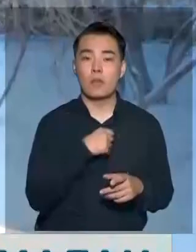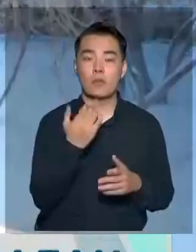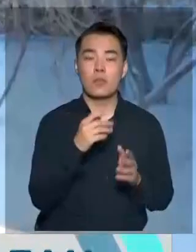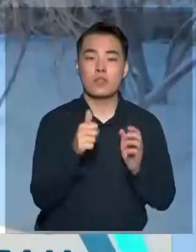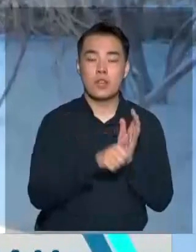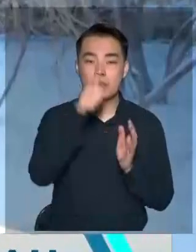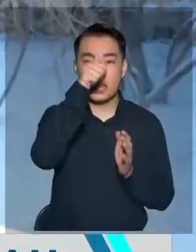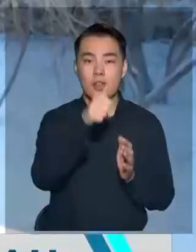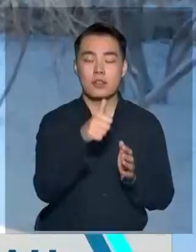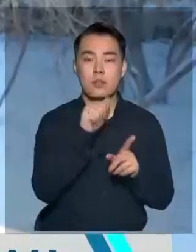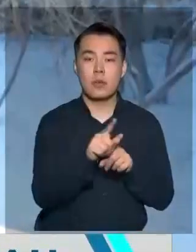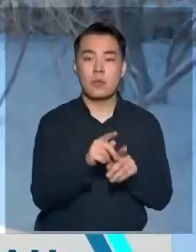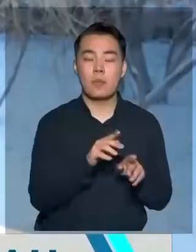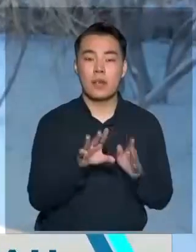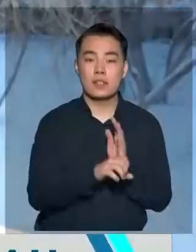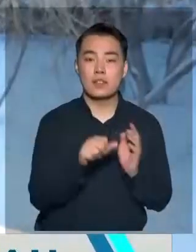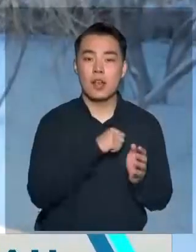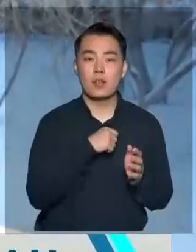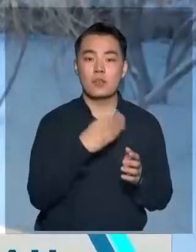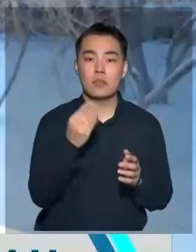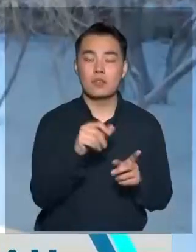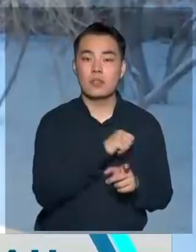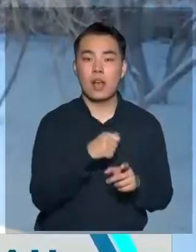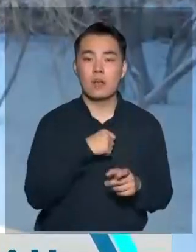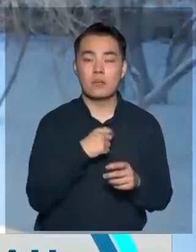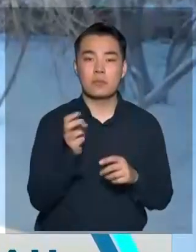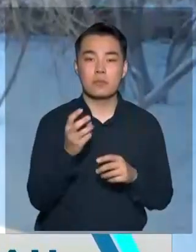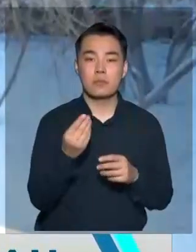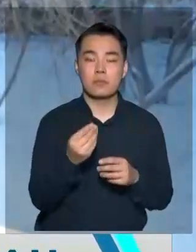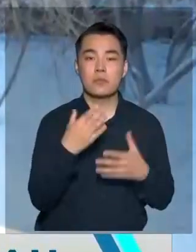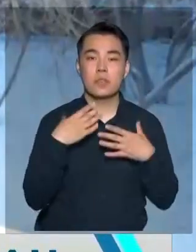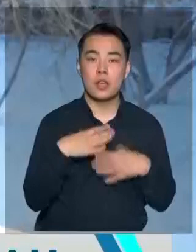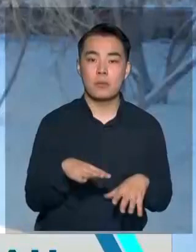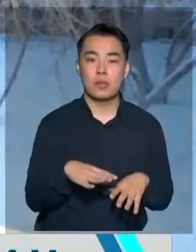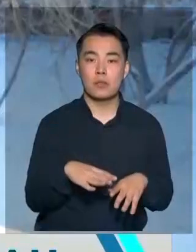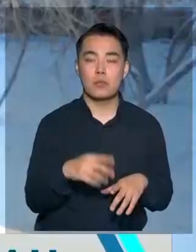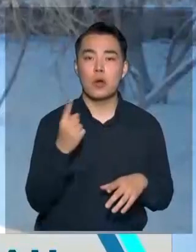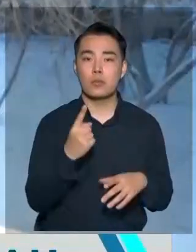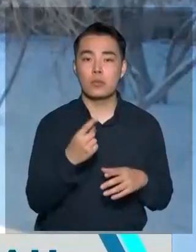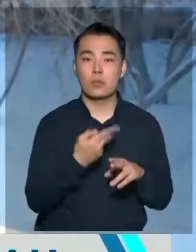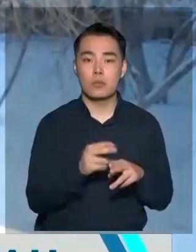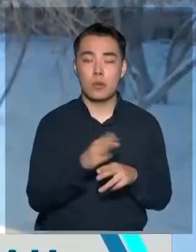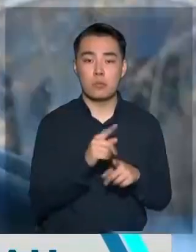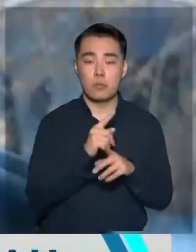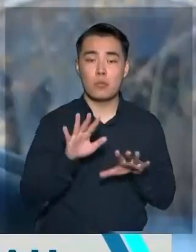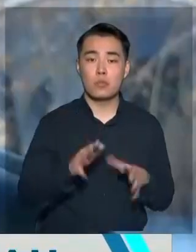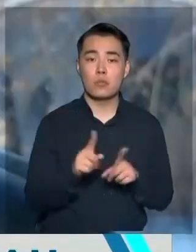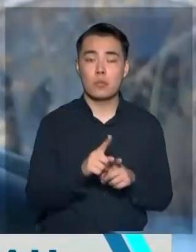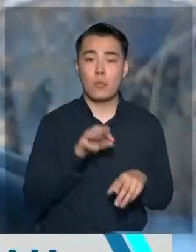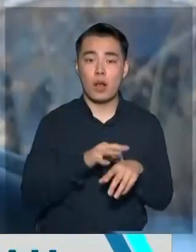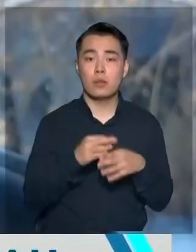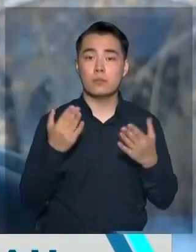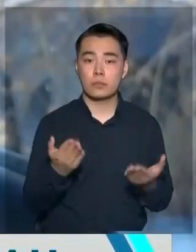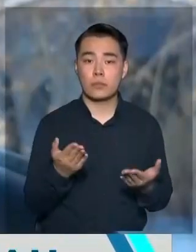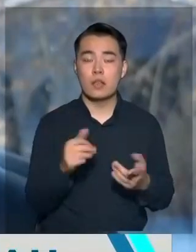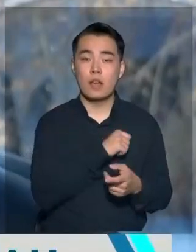6 айдағы есеп шотыңызға түспеген дейді да. Мен сонда не болмаса өле береміз бе? Көңілім